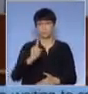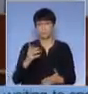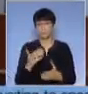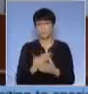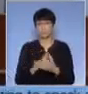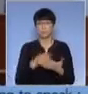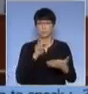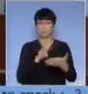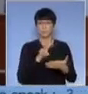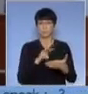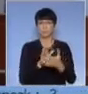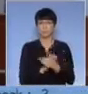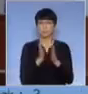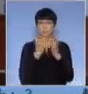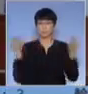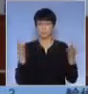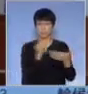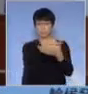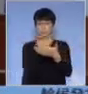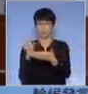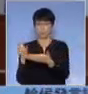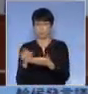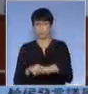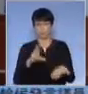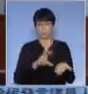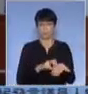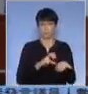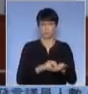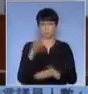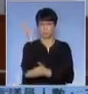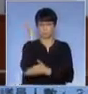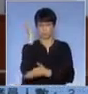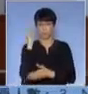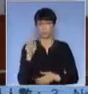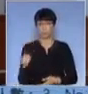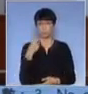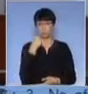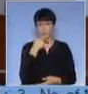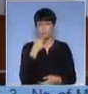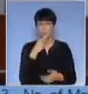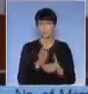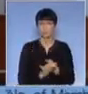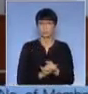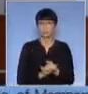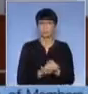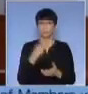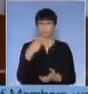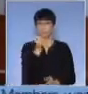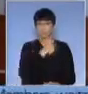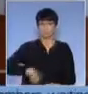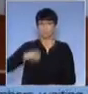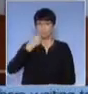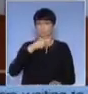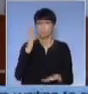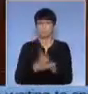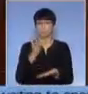翻媒體嗰個逐字記錄咧，其實嗰個發言嘅內容係並不是如何君堯議員